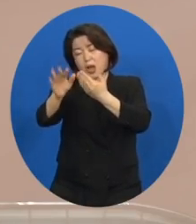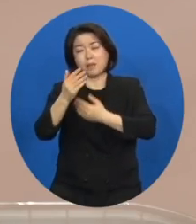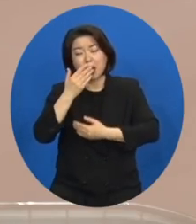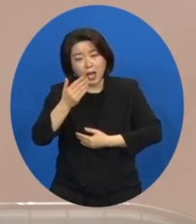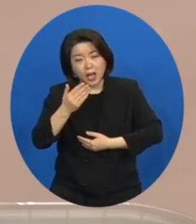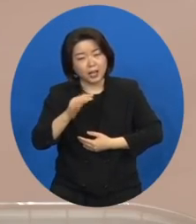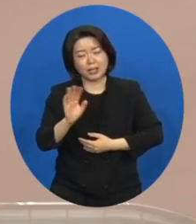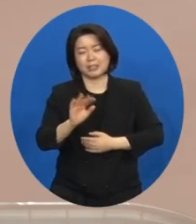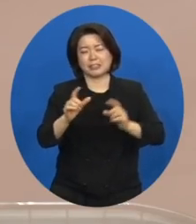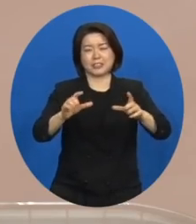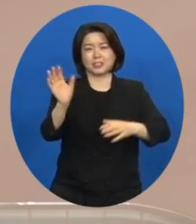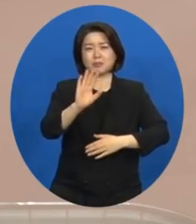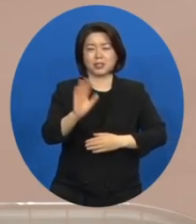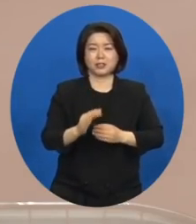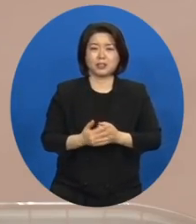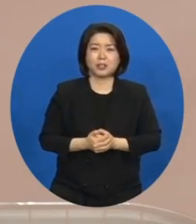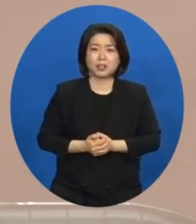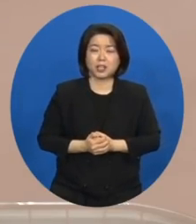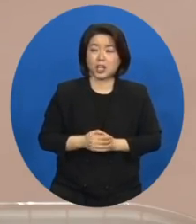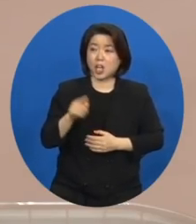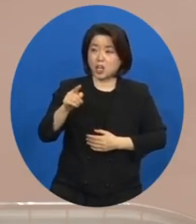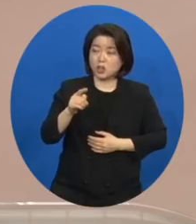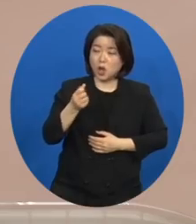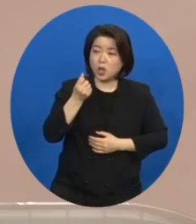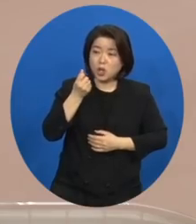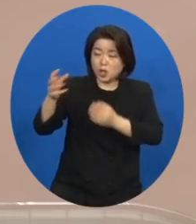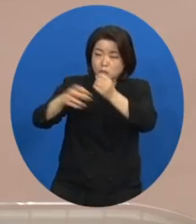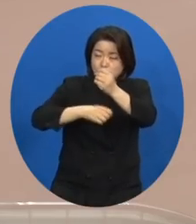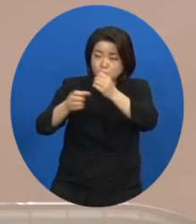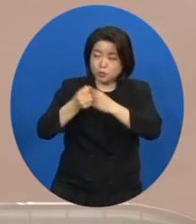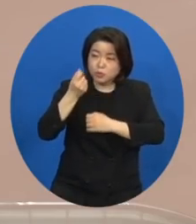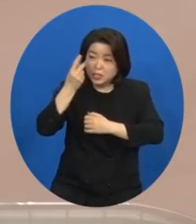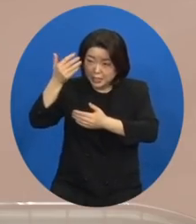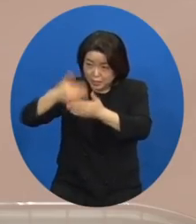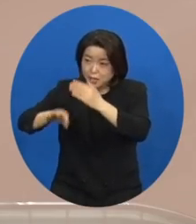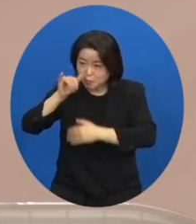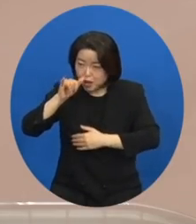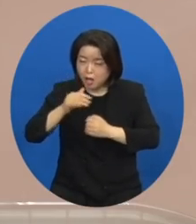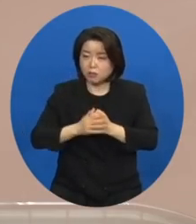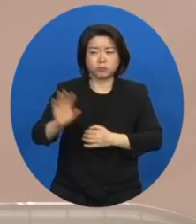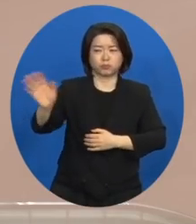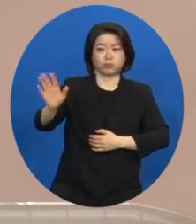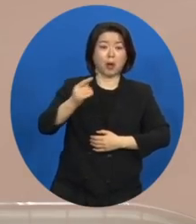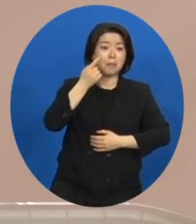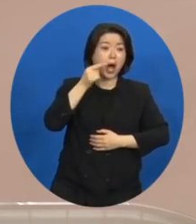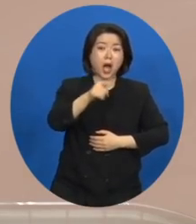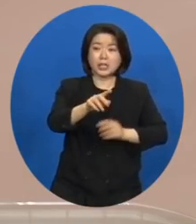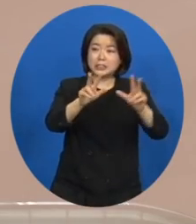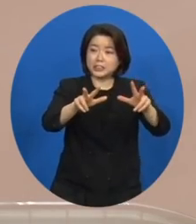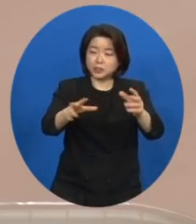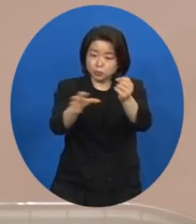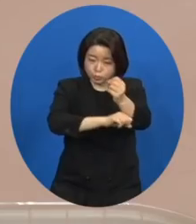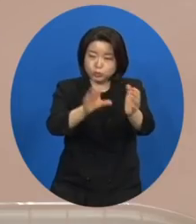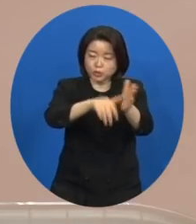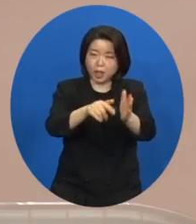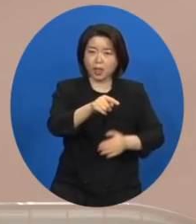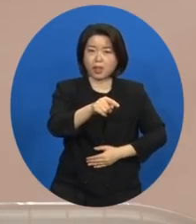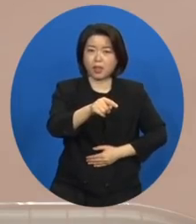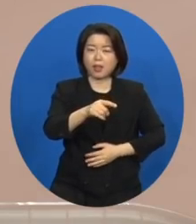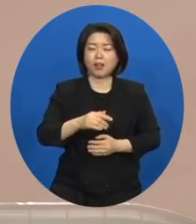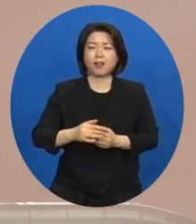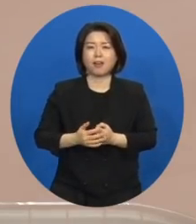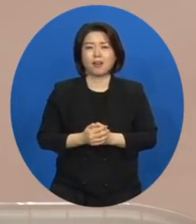갔으니까 너희는 추수할 때가 덕 다리는 남았다고 하지 않느냐 봐라 벌써 추수할 때가 됐다 그렇게